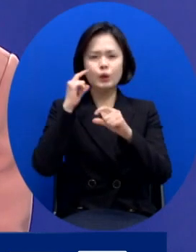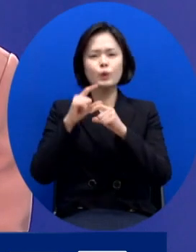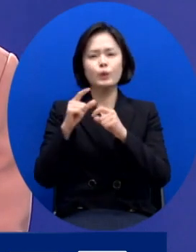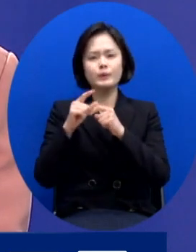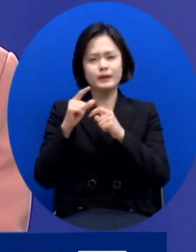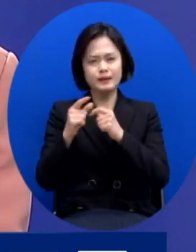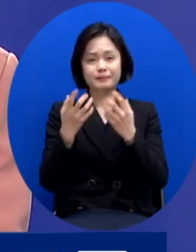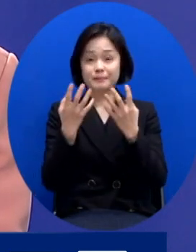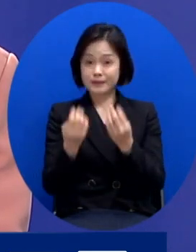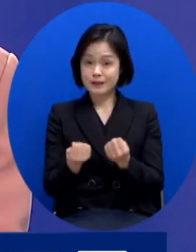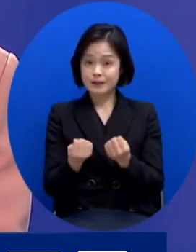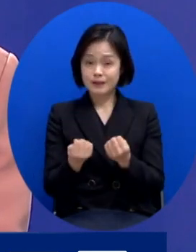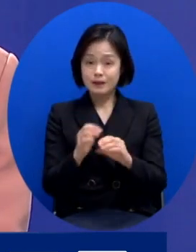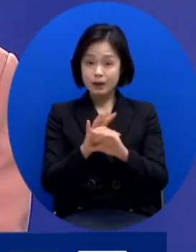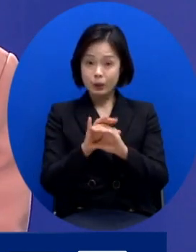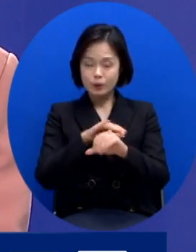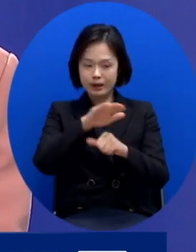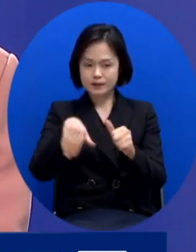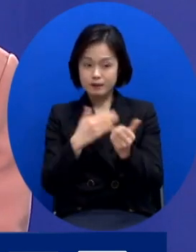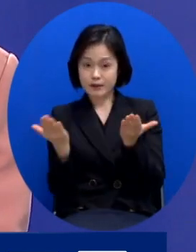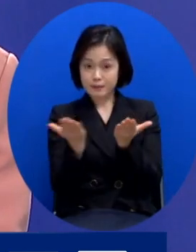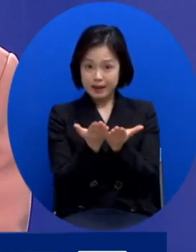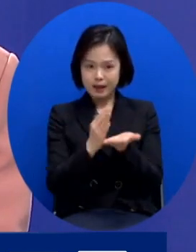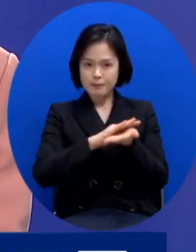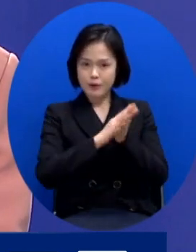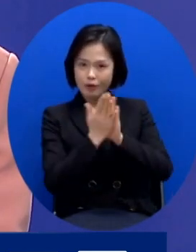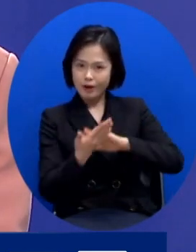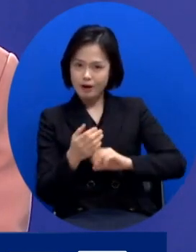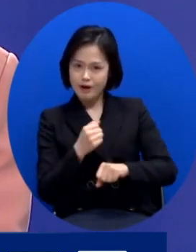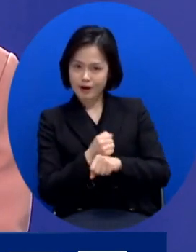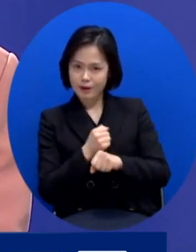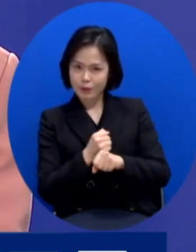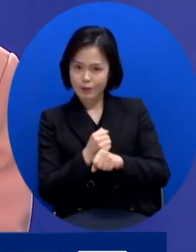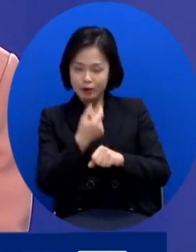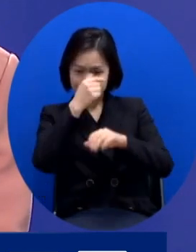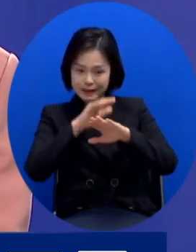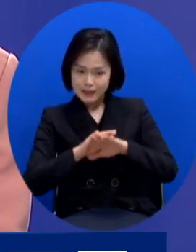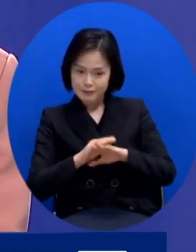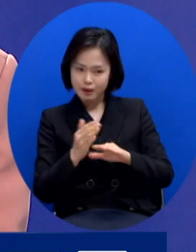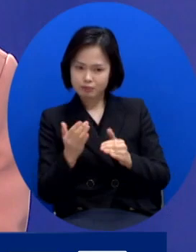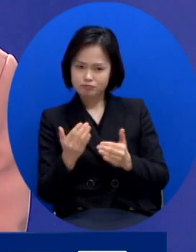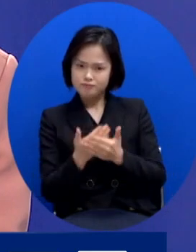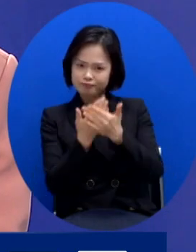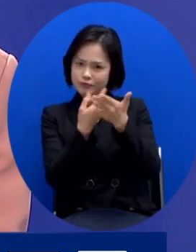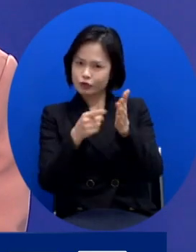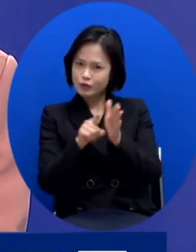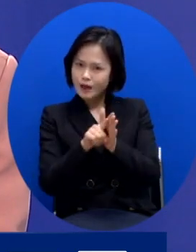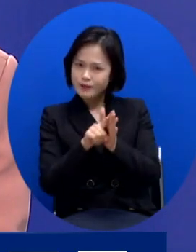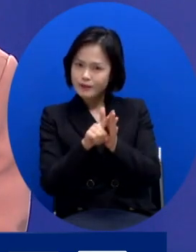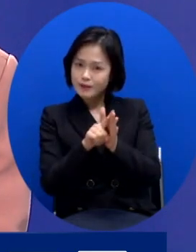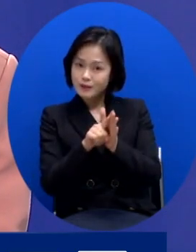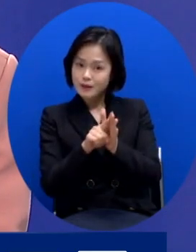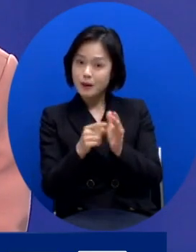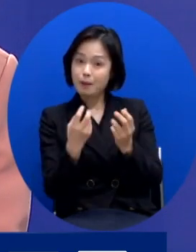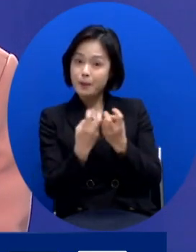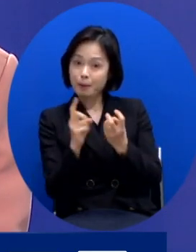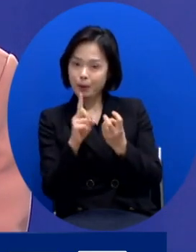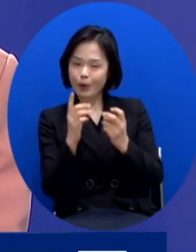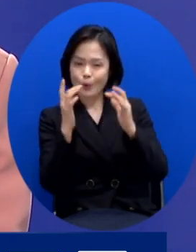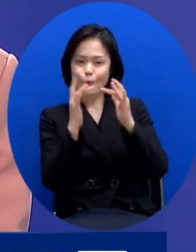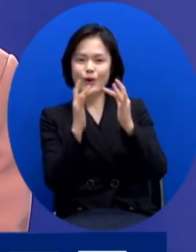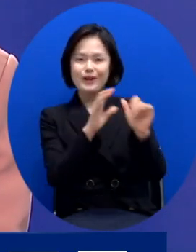로 나타난 변화에 대응하고 현장 예배를 활성화하기 위한 교회 부흥 전략 으로 온라인 사역에 관심이 모아지고